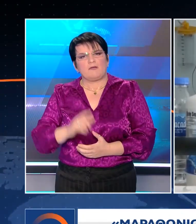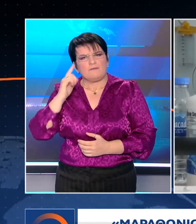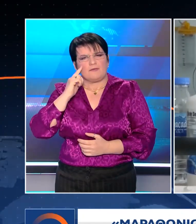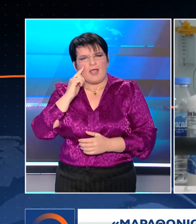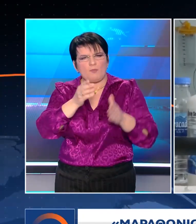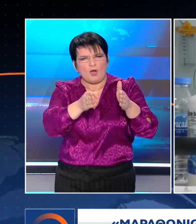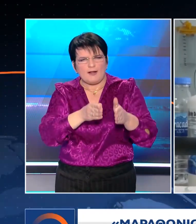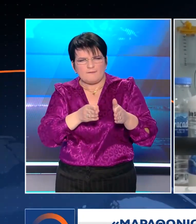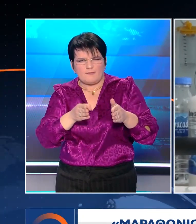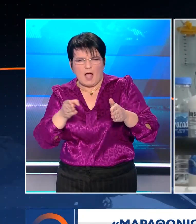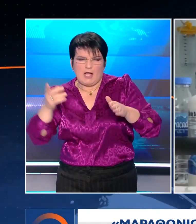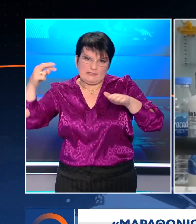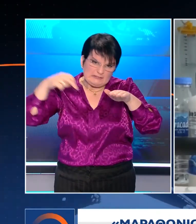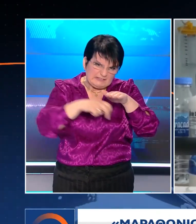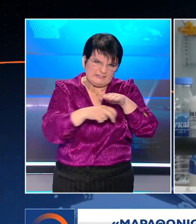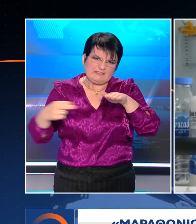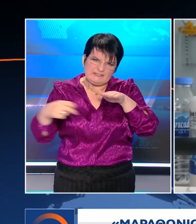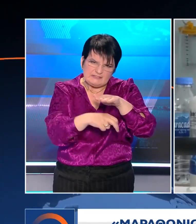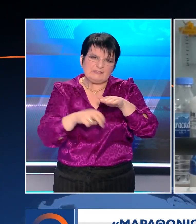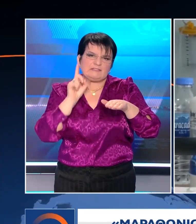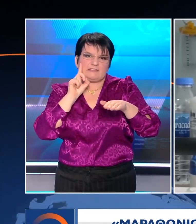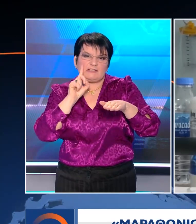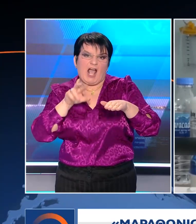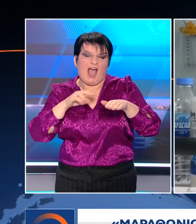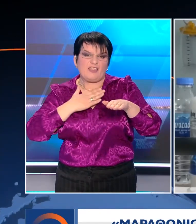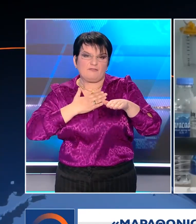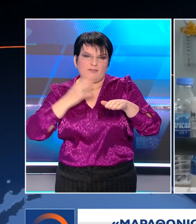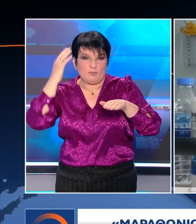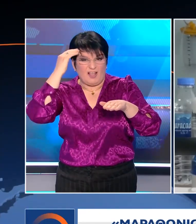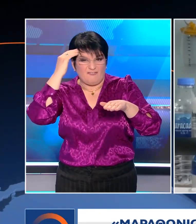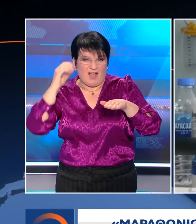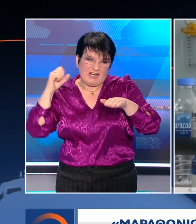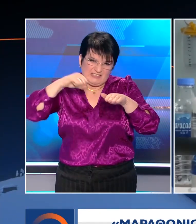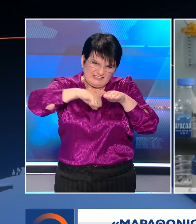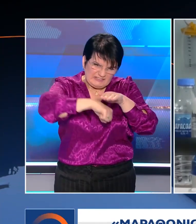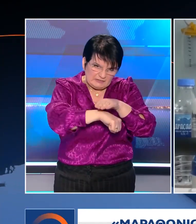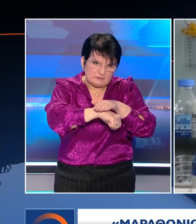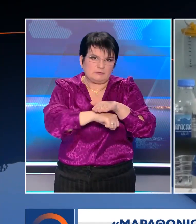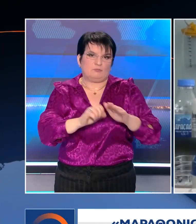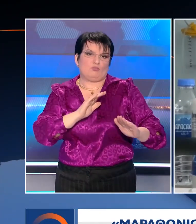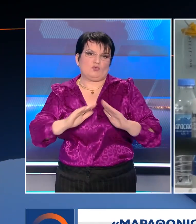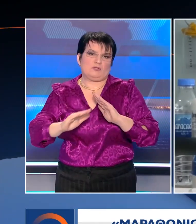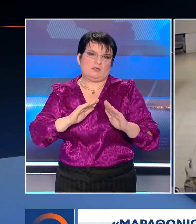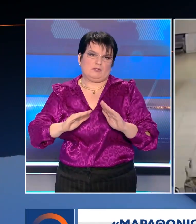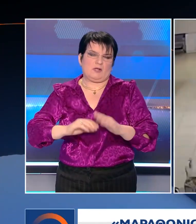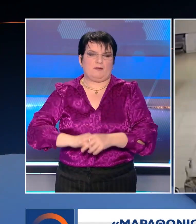ben kendimi Elif'in kafasını yatağa koydum. Ben de kendimi yatağın altına